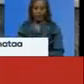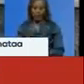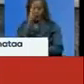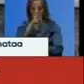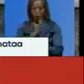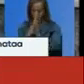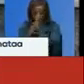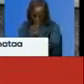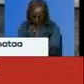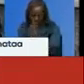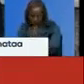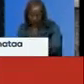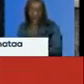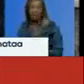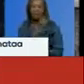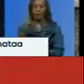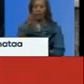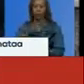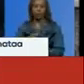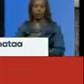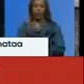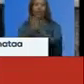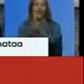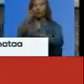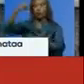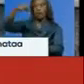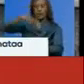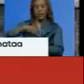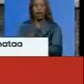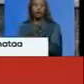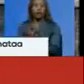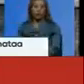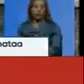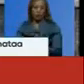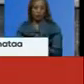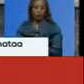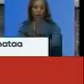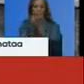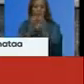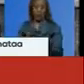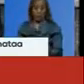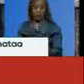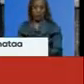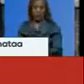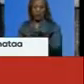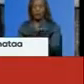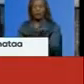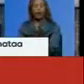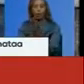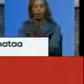ክብር የሚመነጭ የእያንዳንዱ ሰው የተፈጥሮ ጸጋ እንጂ። ነጻነትን በዚህ መልኩ